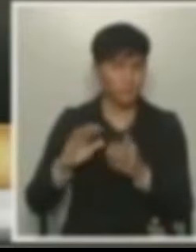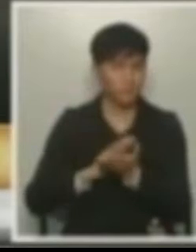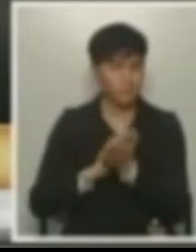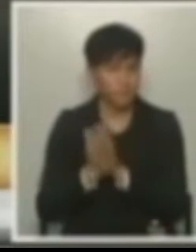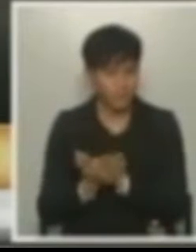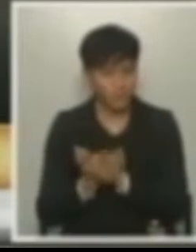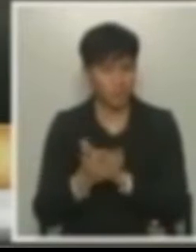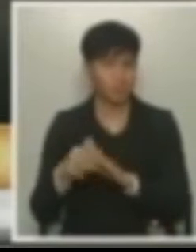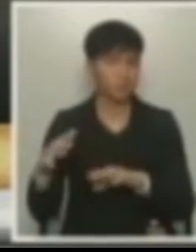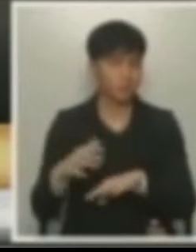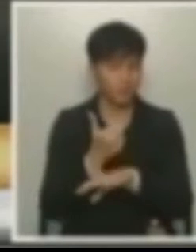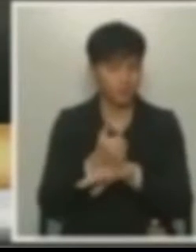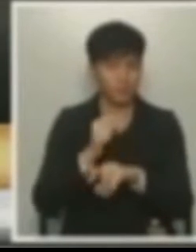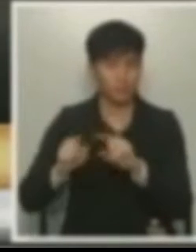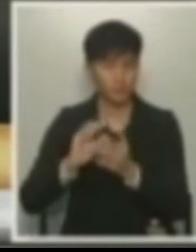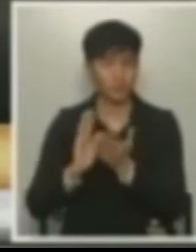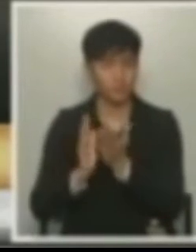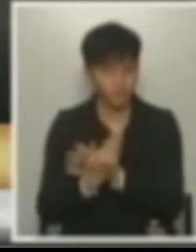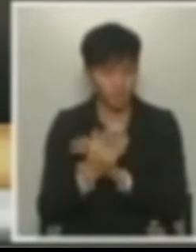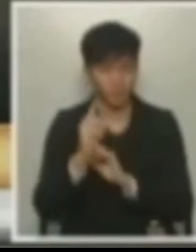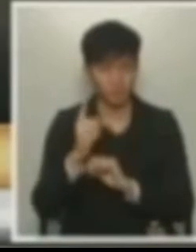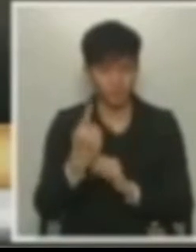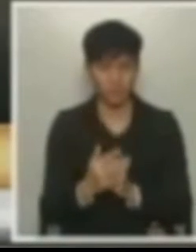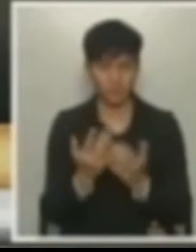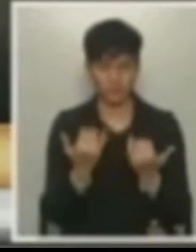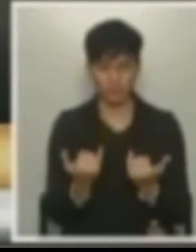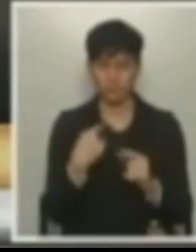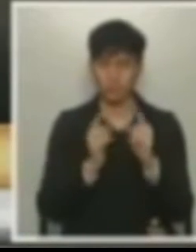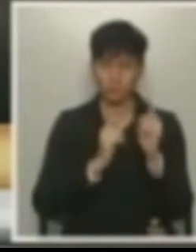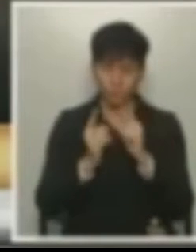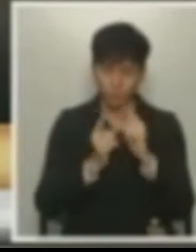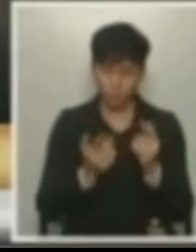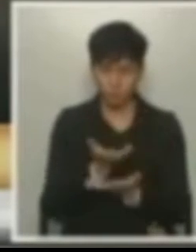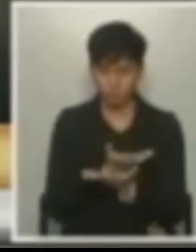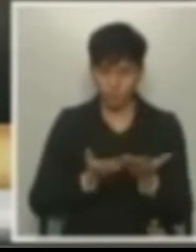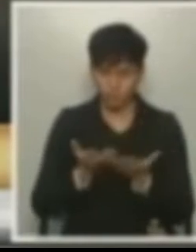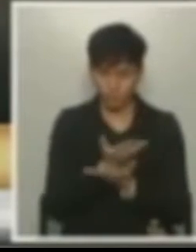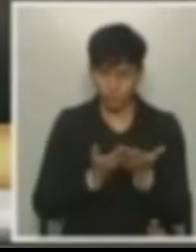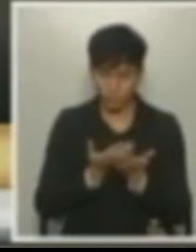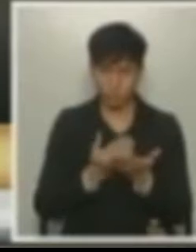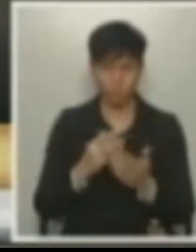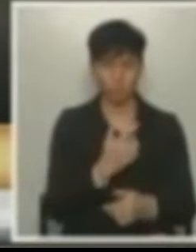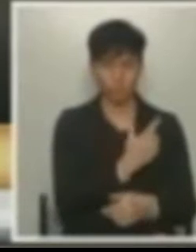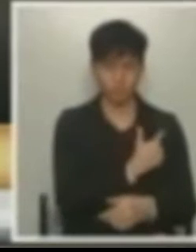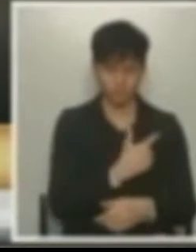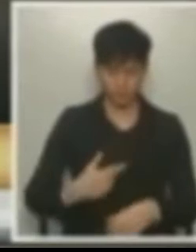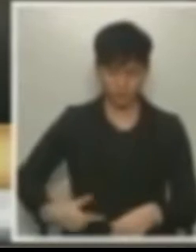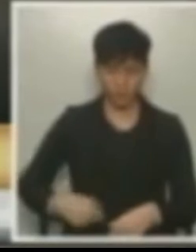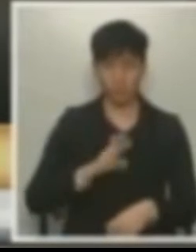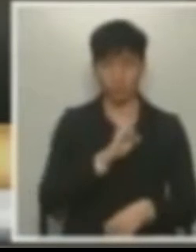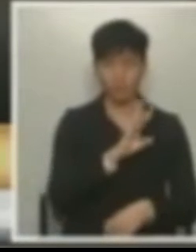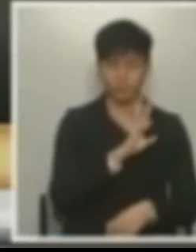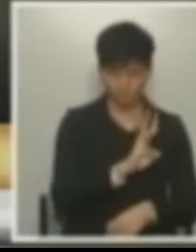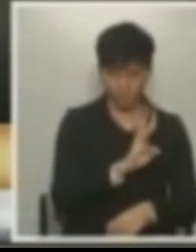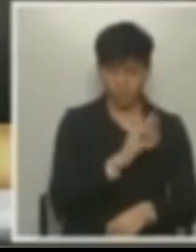ถุนายน2475หลังจากนั้นก็มีการพูดคุยกันเจรจากันนะครับระหว่างในหลวงรัชกาลที่7นะครับกับ